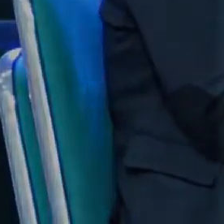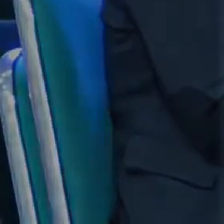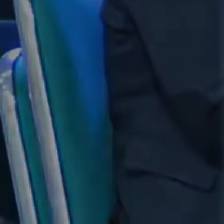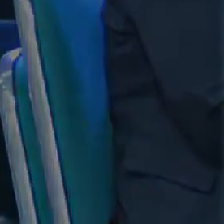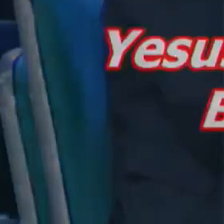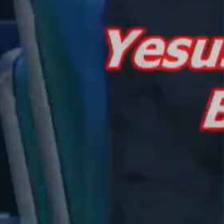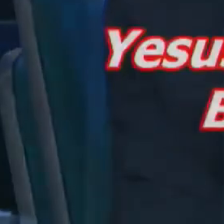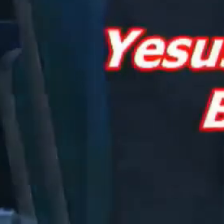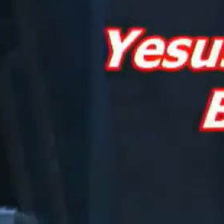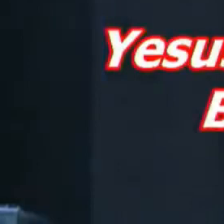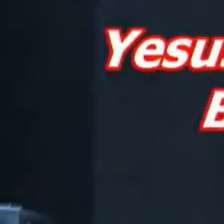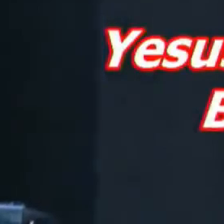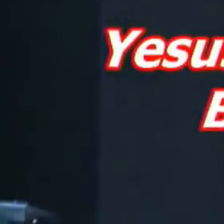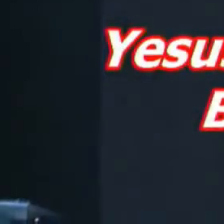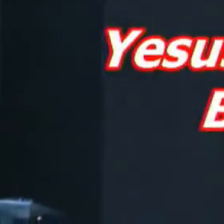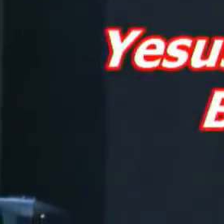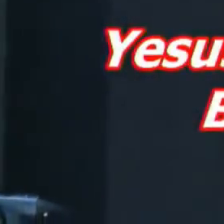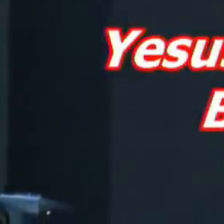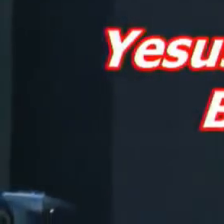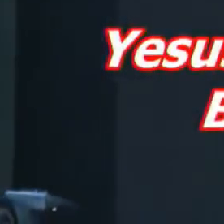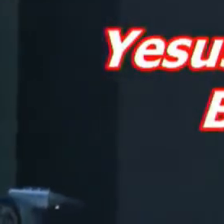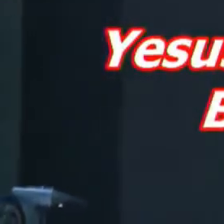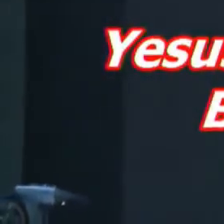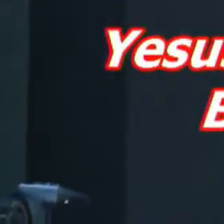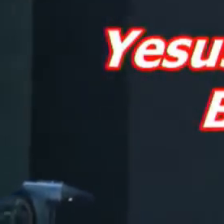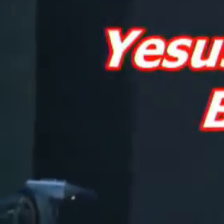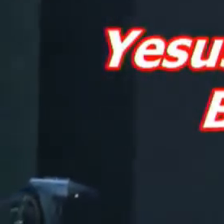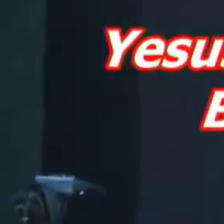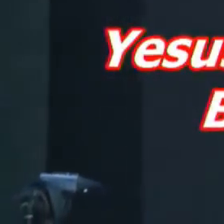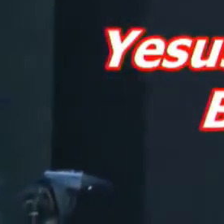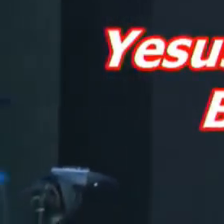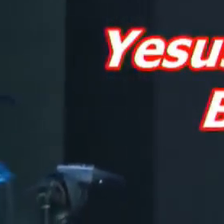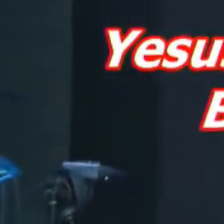high sosial terbaik